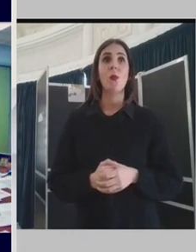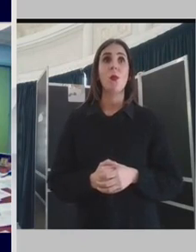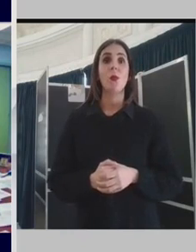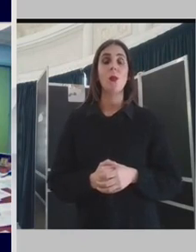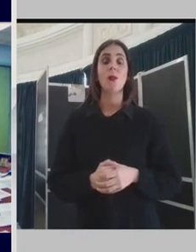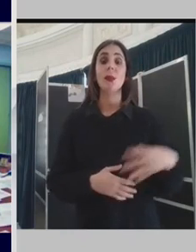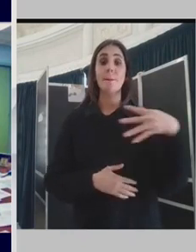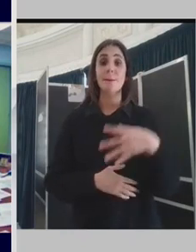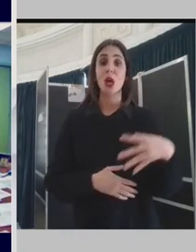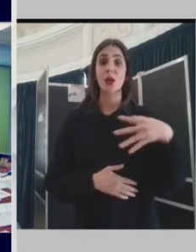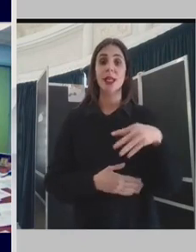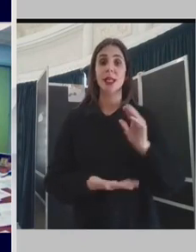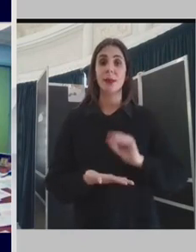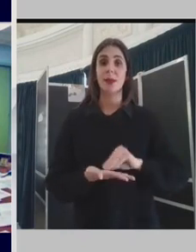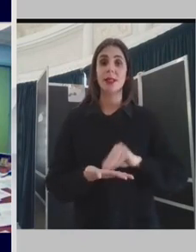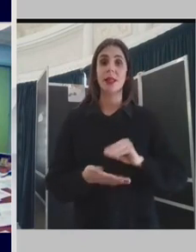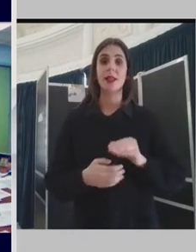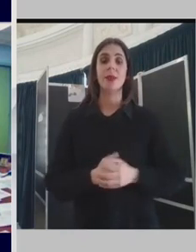Marrocchini?